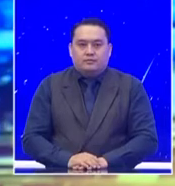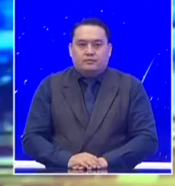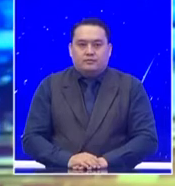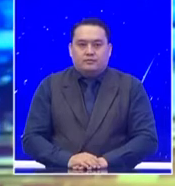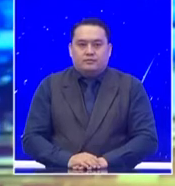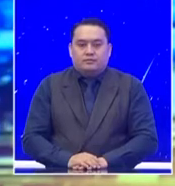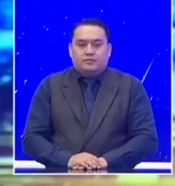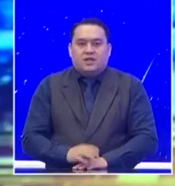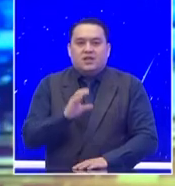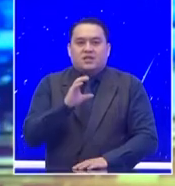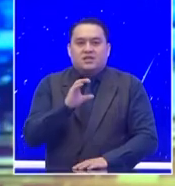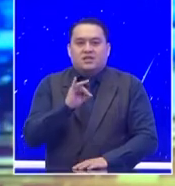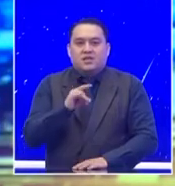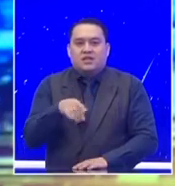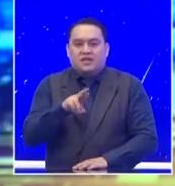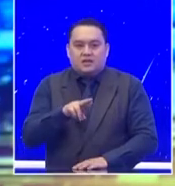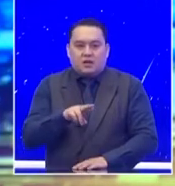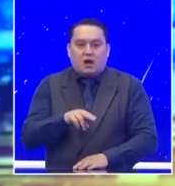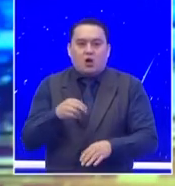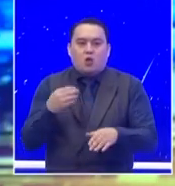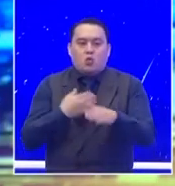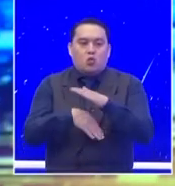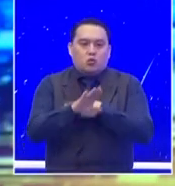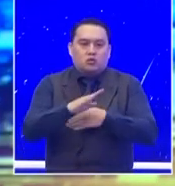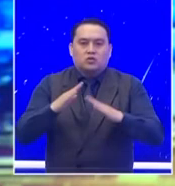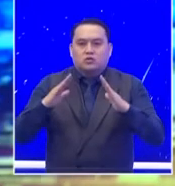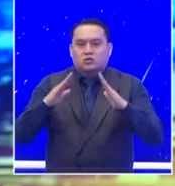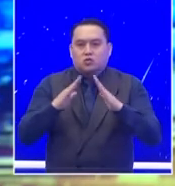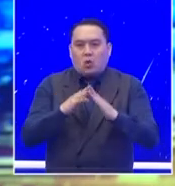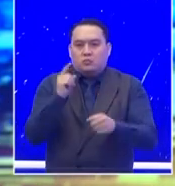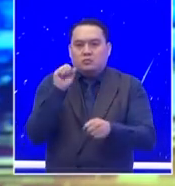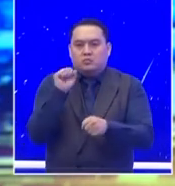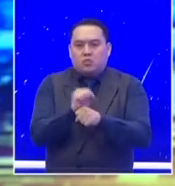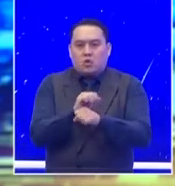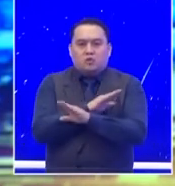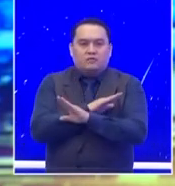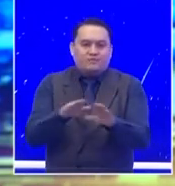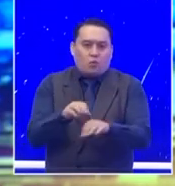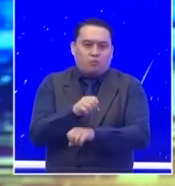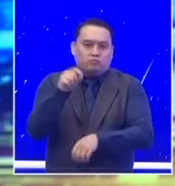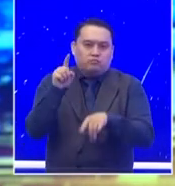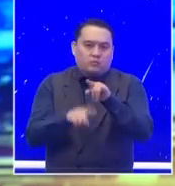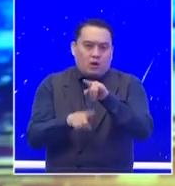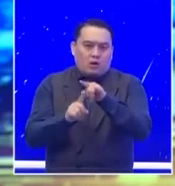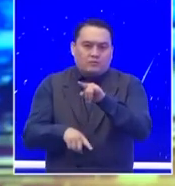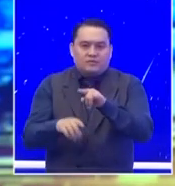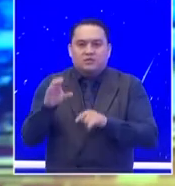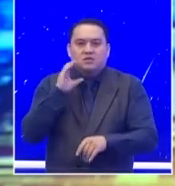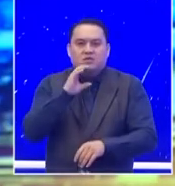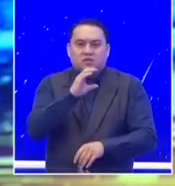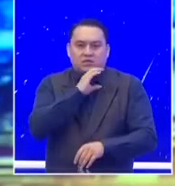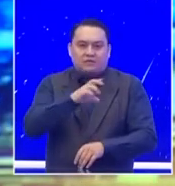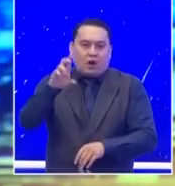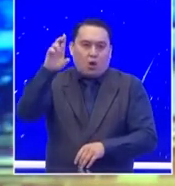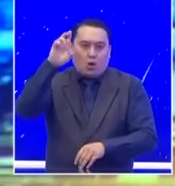Сотни тысяч сирийцев были вынуждены покинуть свои дома из-за непрекращающихся боевых действий на северо-западе